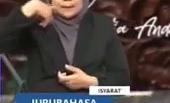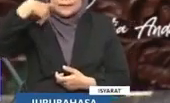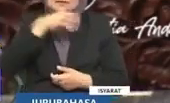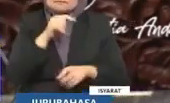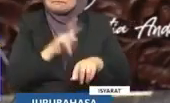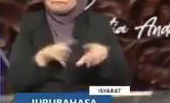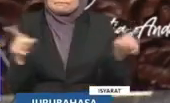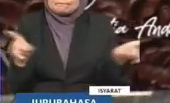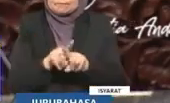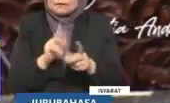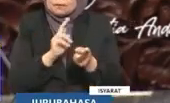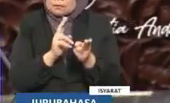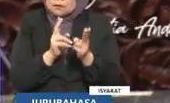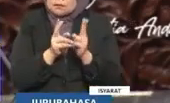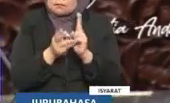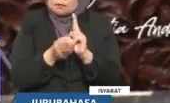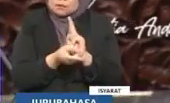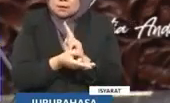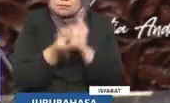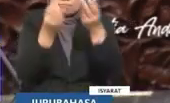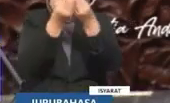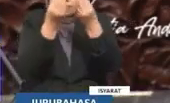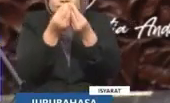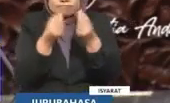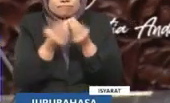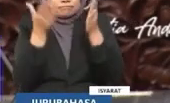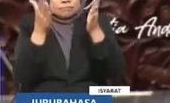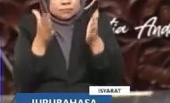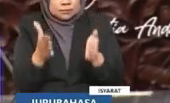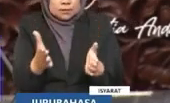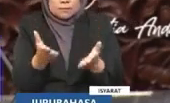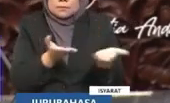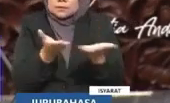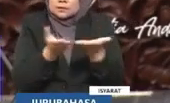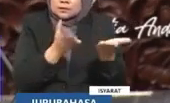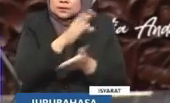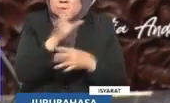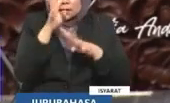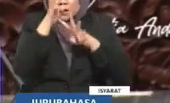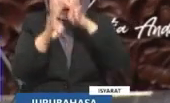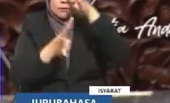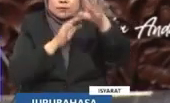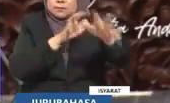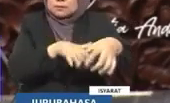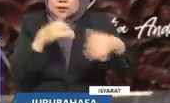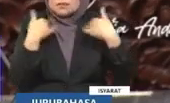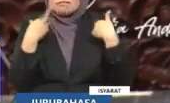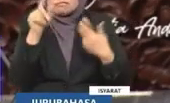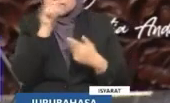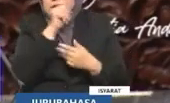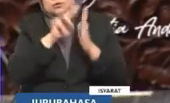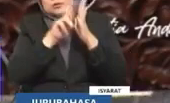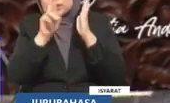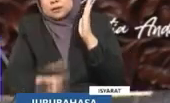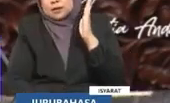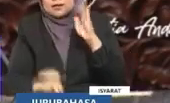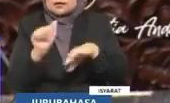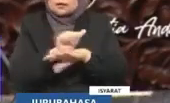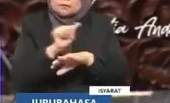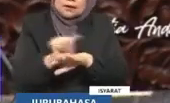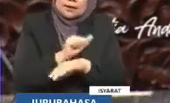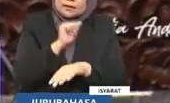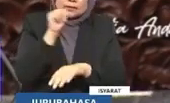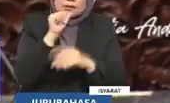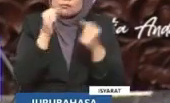pada masa yang sama perubahan populasi pertambahan populasi productivity dan inovasi pertanian yang masih rendah amalan